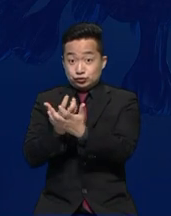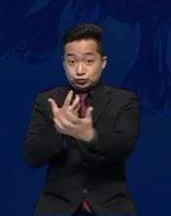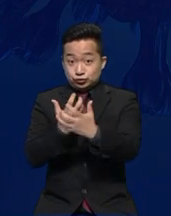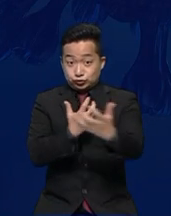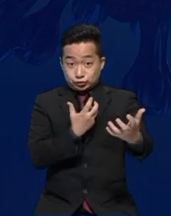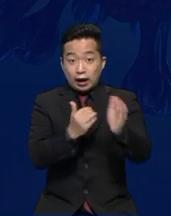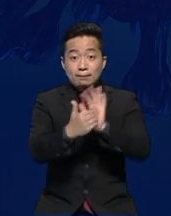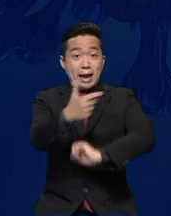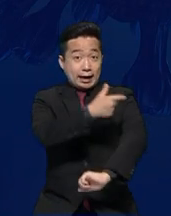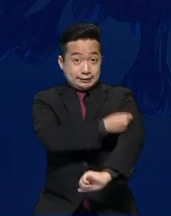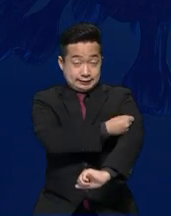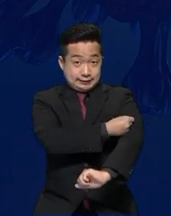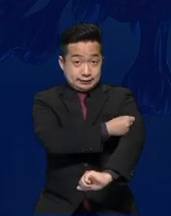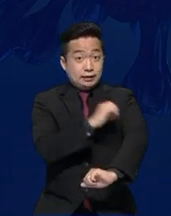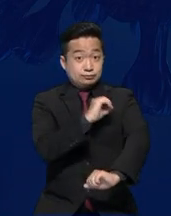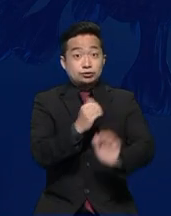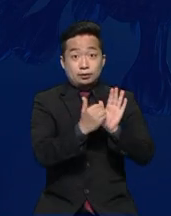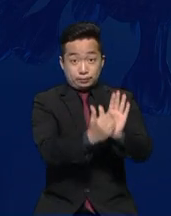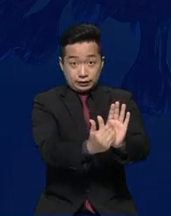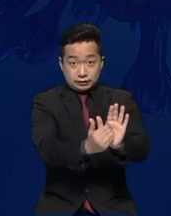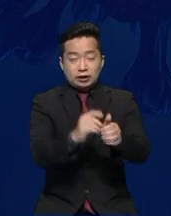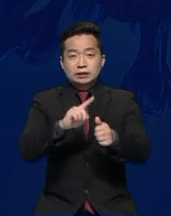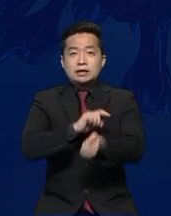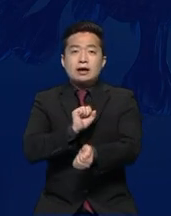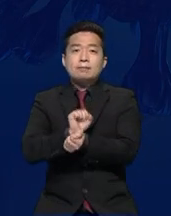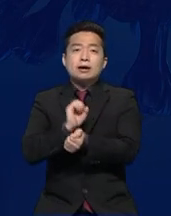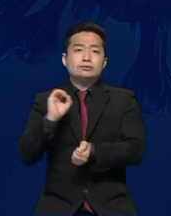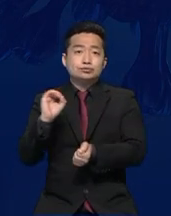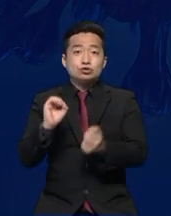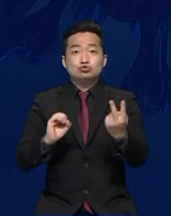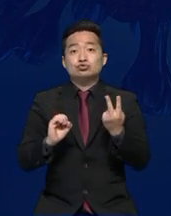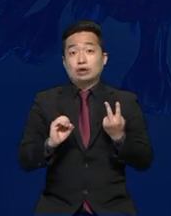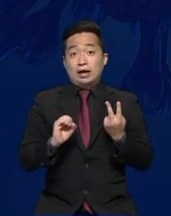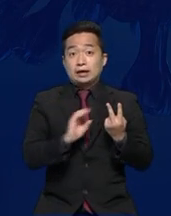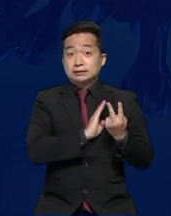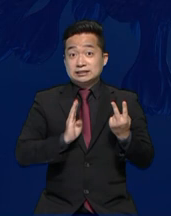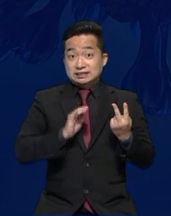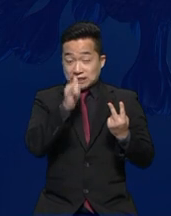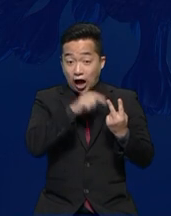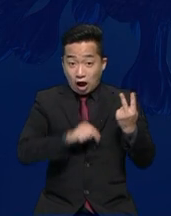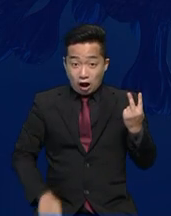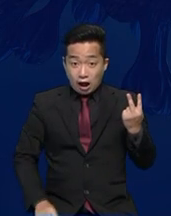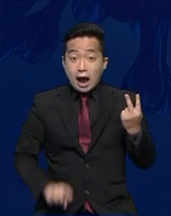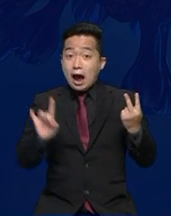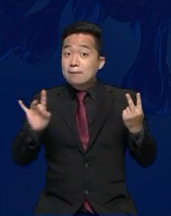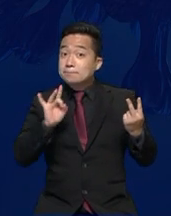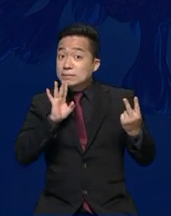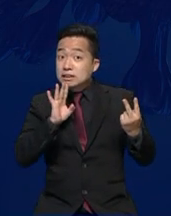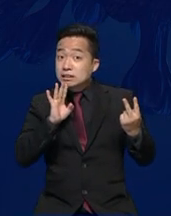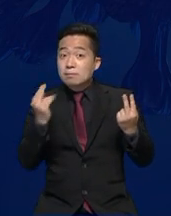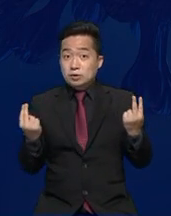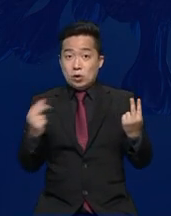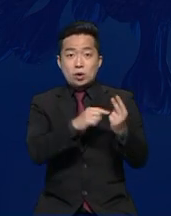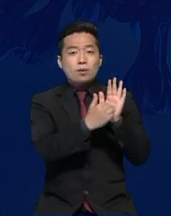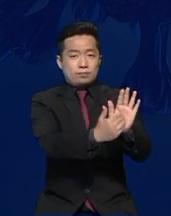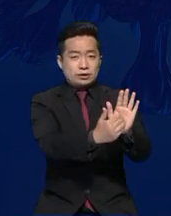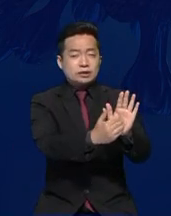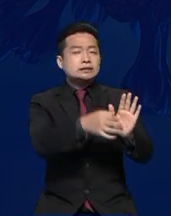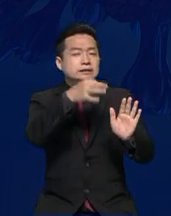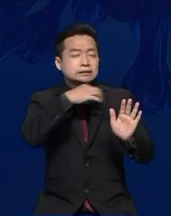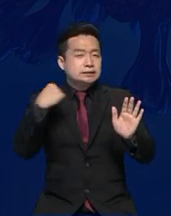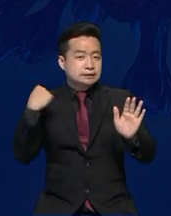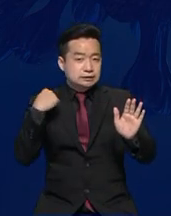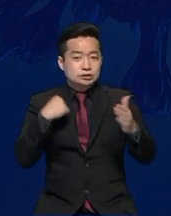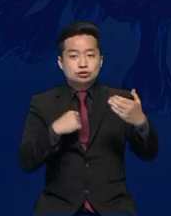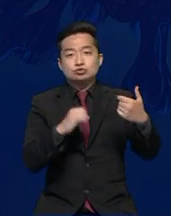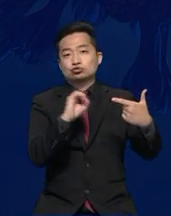항체를 동시에 지닌 하이브리드 면역이 가장 강력한데 한쪽 항체가 있는 경우보다 감염 예방 효과가 96%가